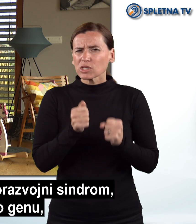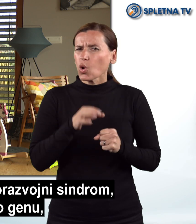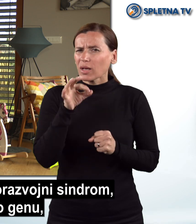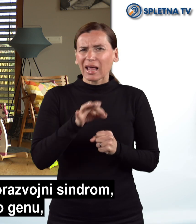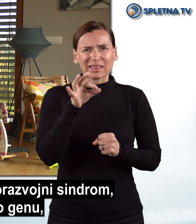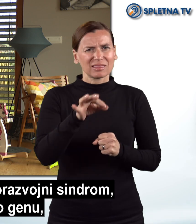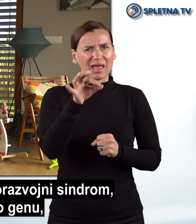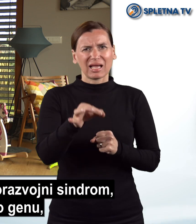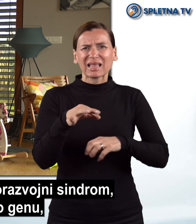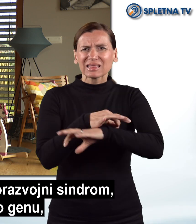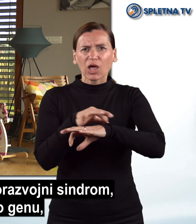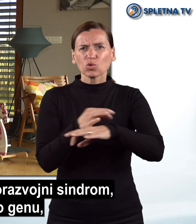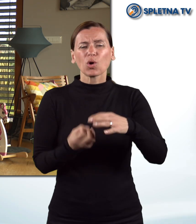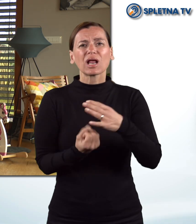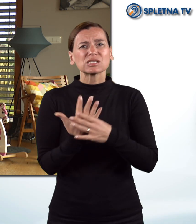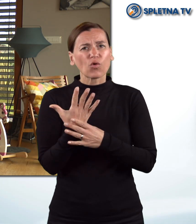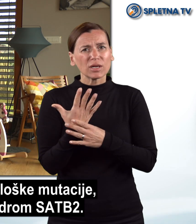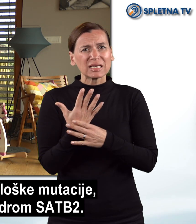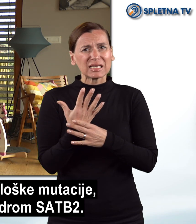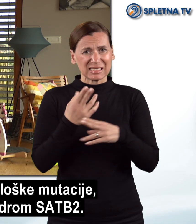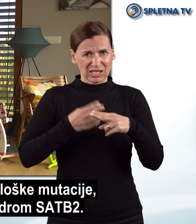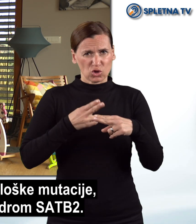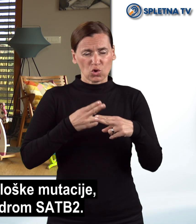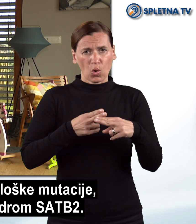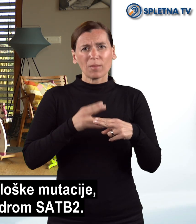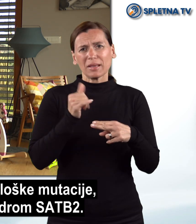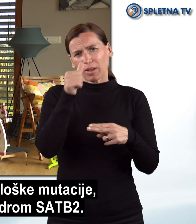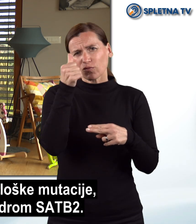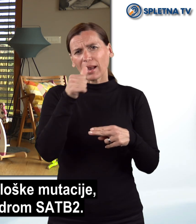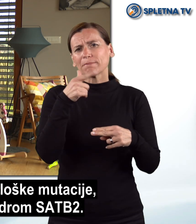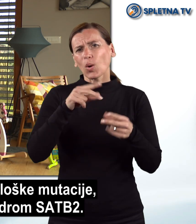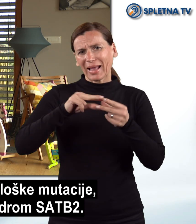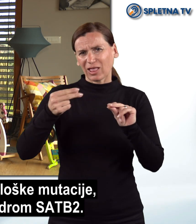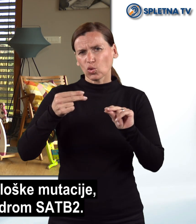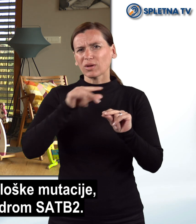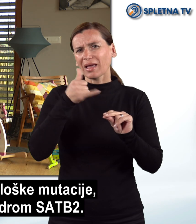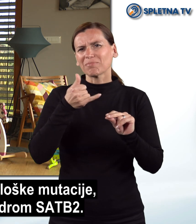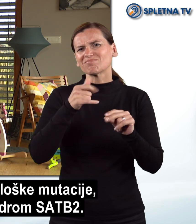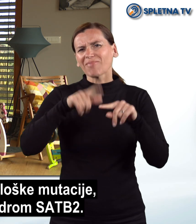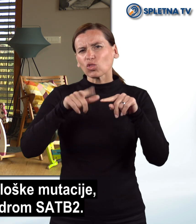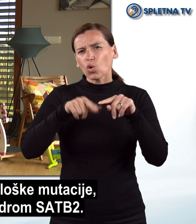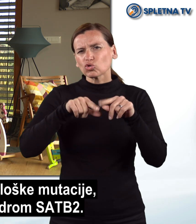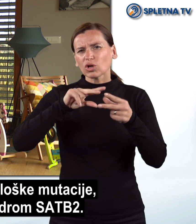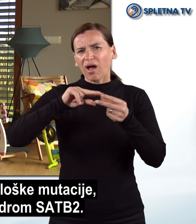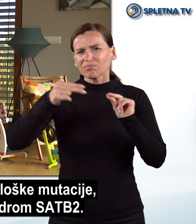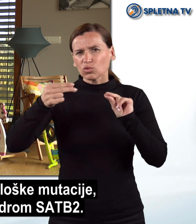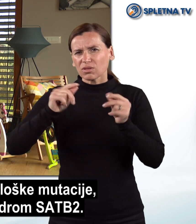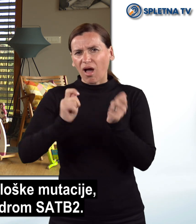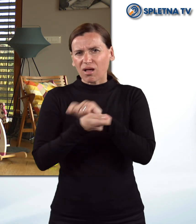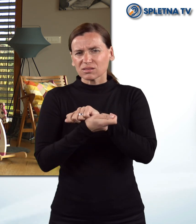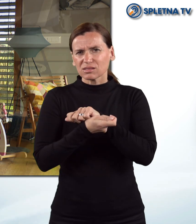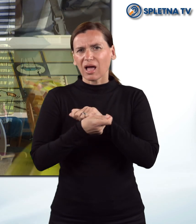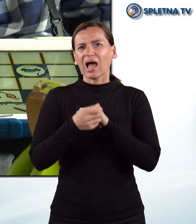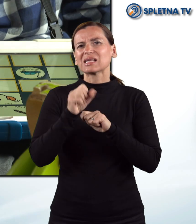nevrorazvojni sindrom, imenovan po genu, kjer je prišlo do patološke mutacije, tako imenovan SATB2